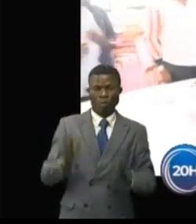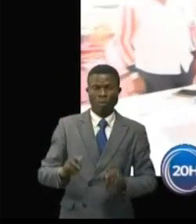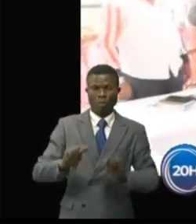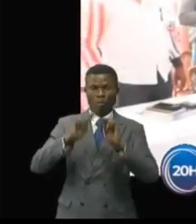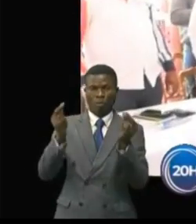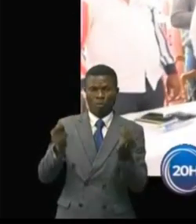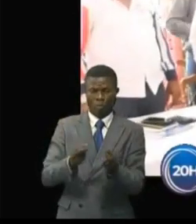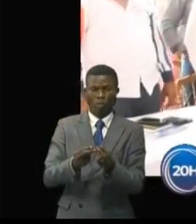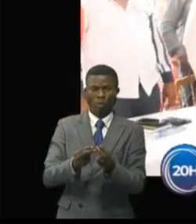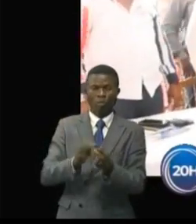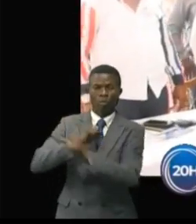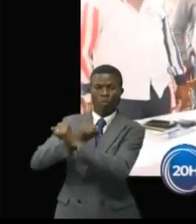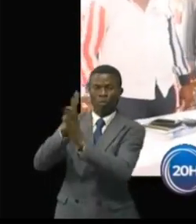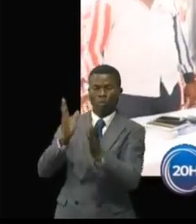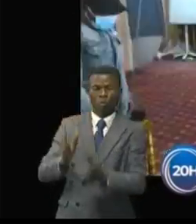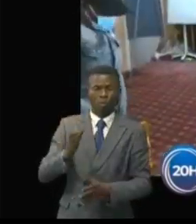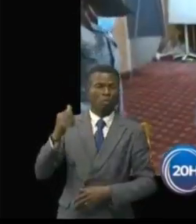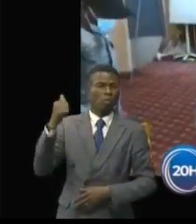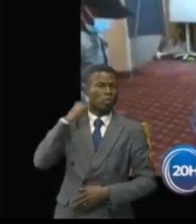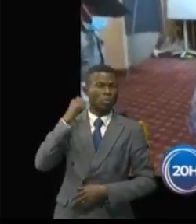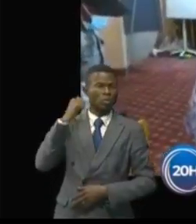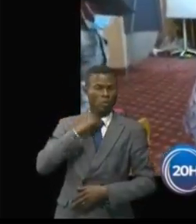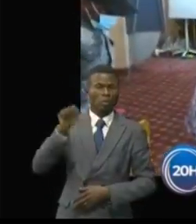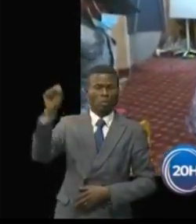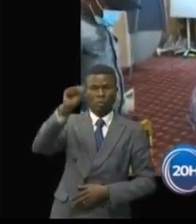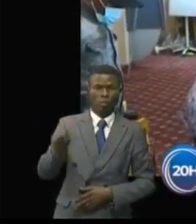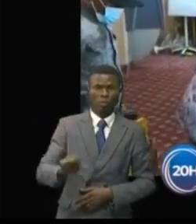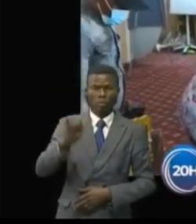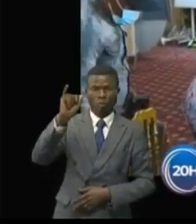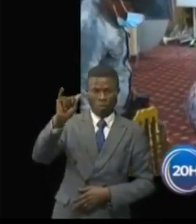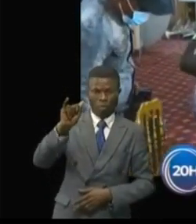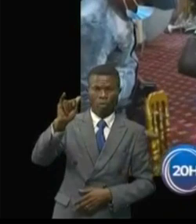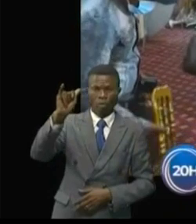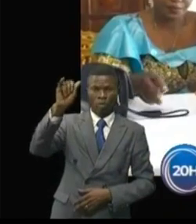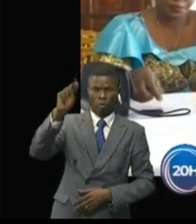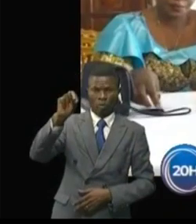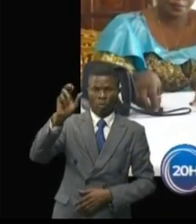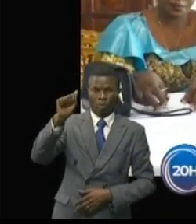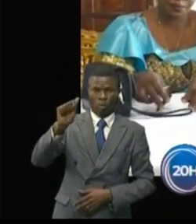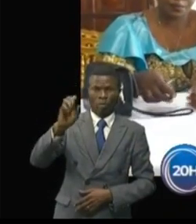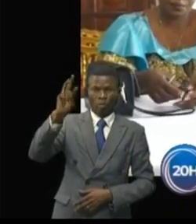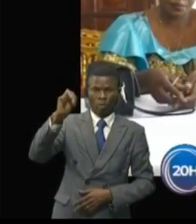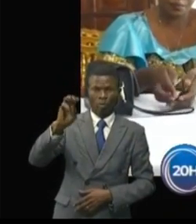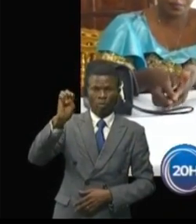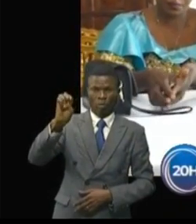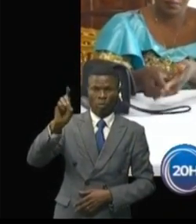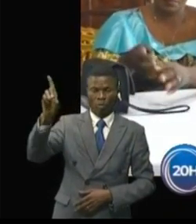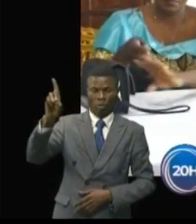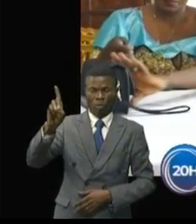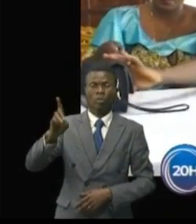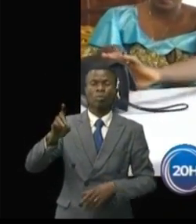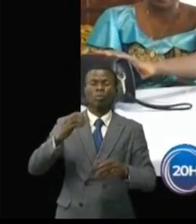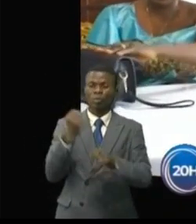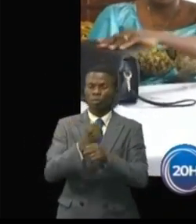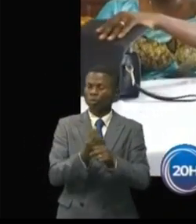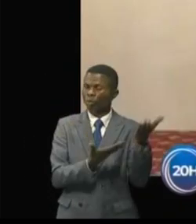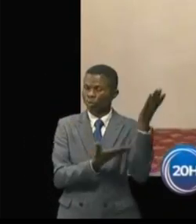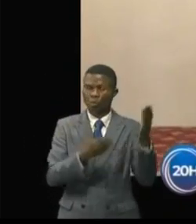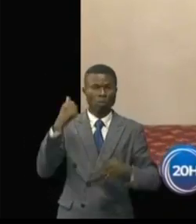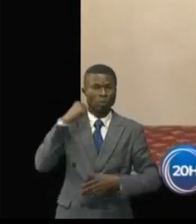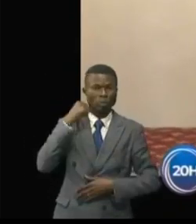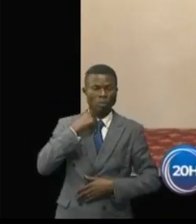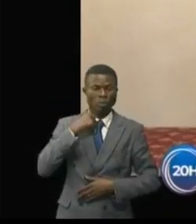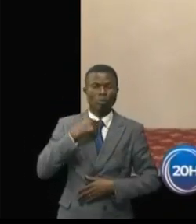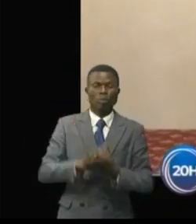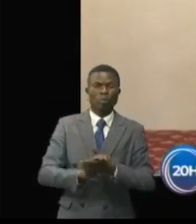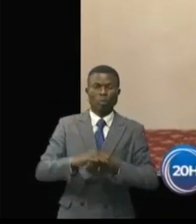nationaux des médecins, SINAMED, pour s'enquérir de la situation. Conscient du rôle que jouent ces hommes en blouse blanche dans notre pays, le numéro 1